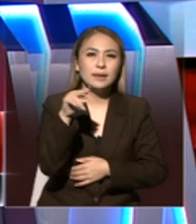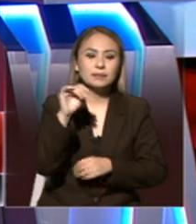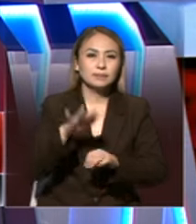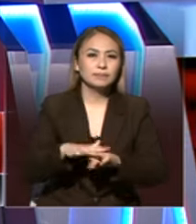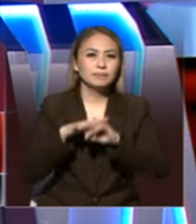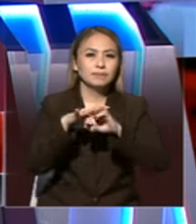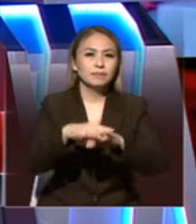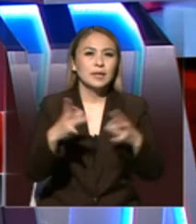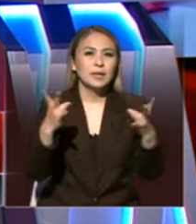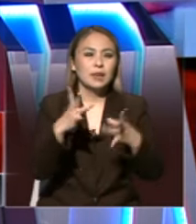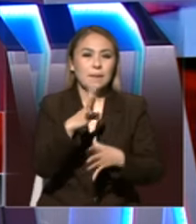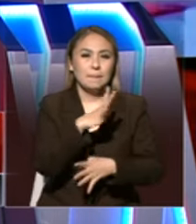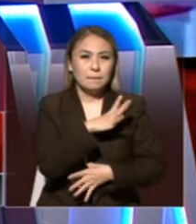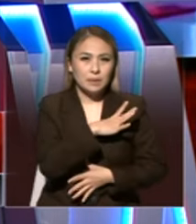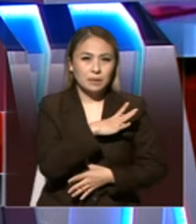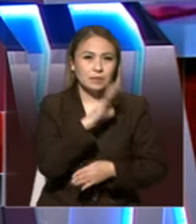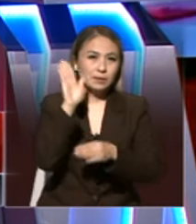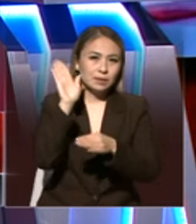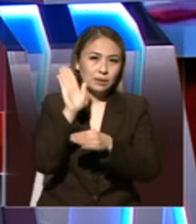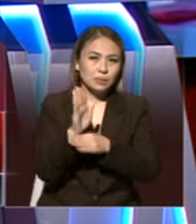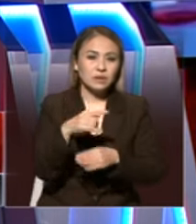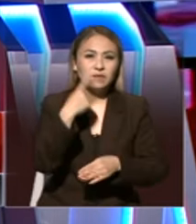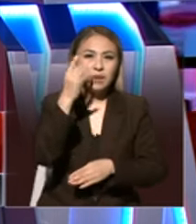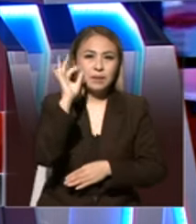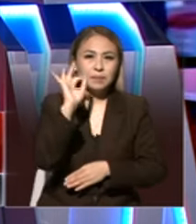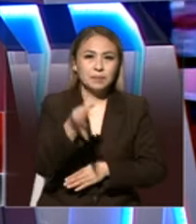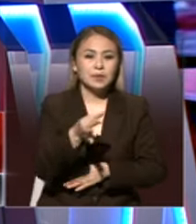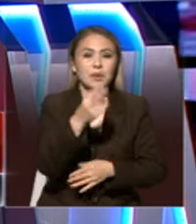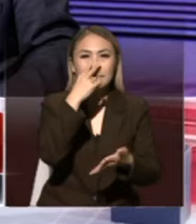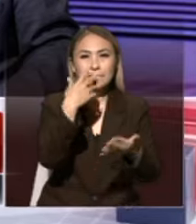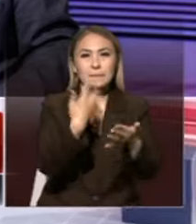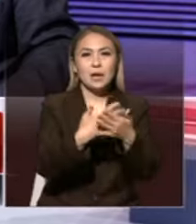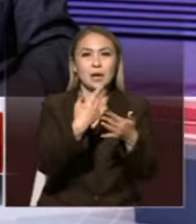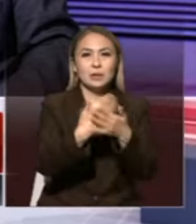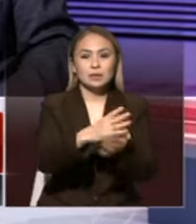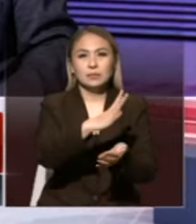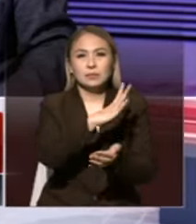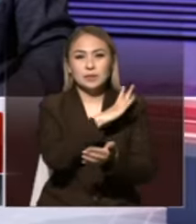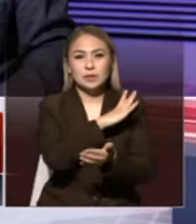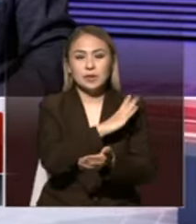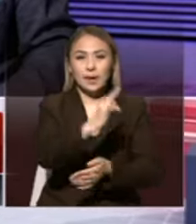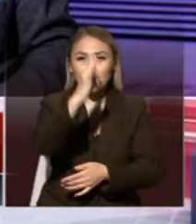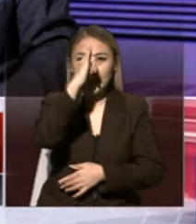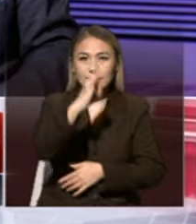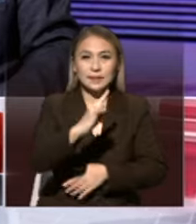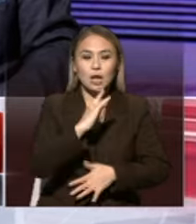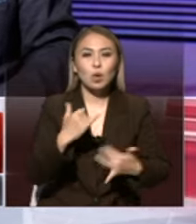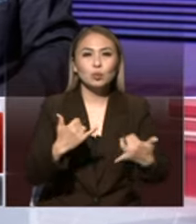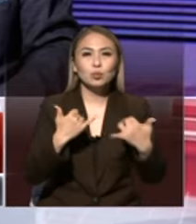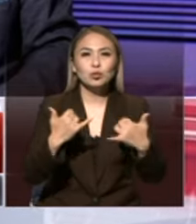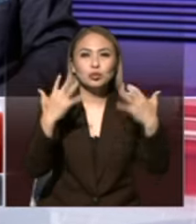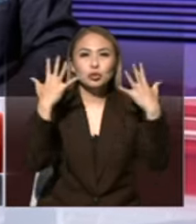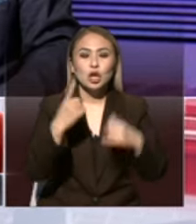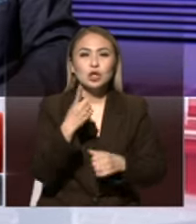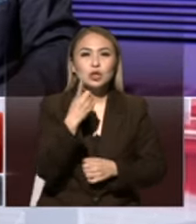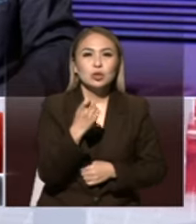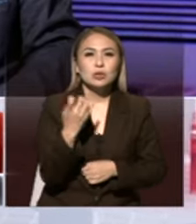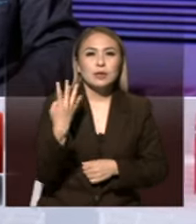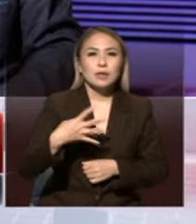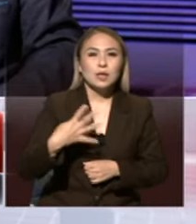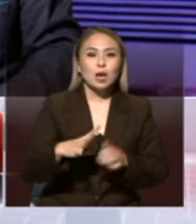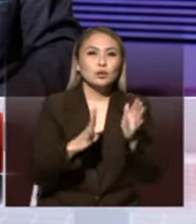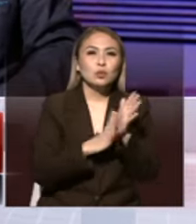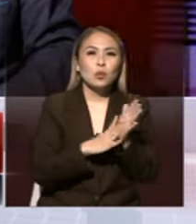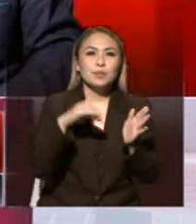берді. Жаңа сіз өзіңіз дұрыс айтып тұрсыз, мына цифрлар дұрыс көрсеттіңіз. Бізде Қазақстанда бүгінгі күнде 149